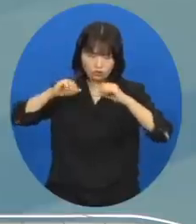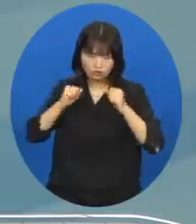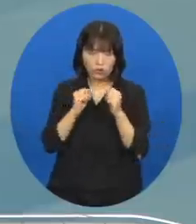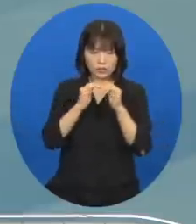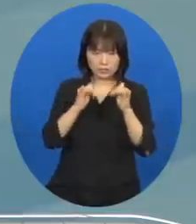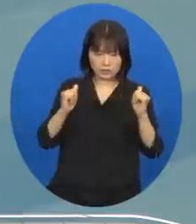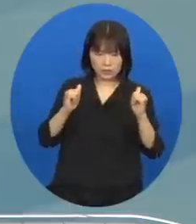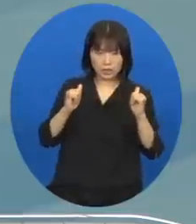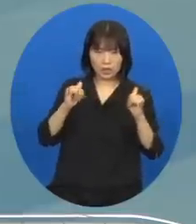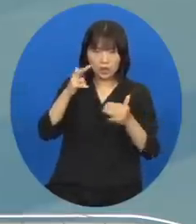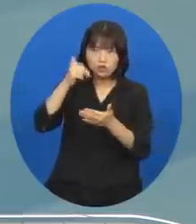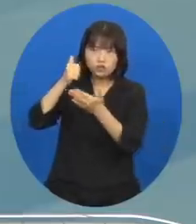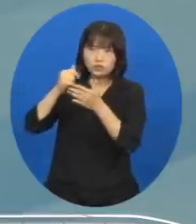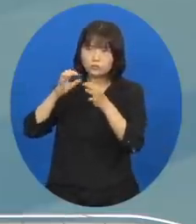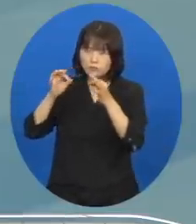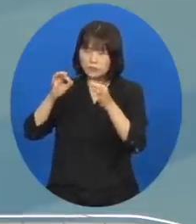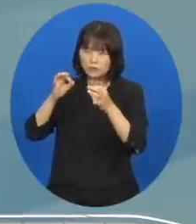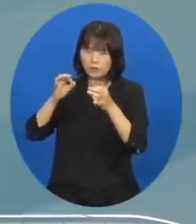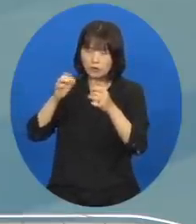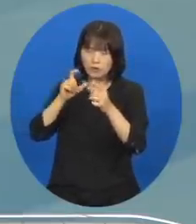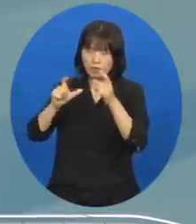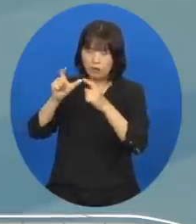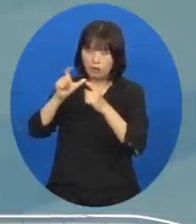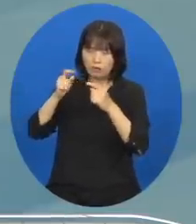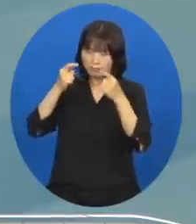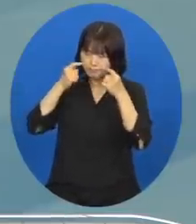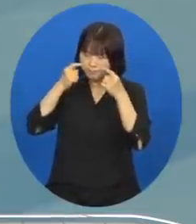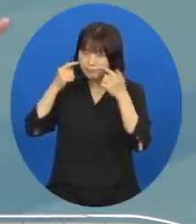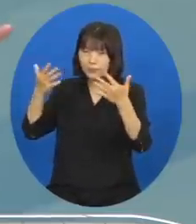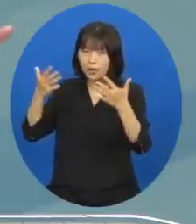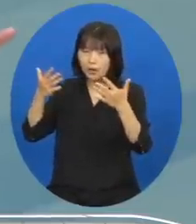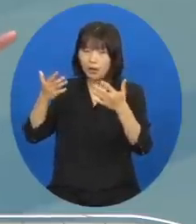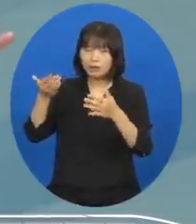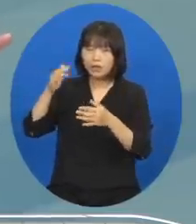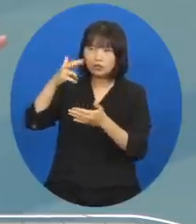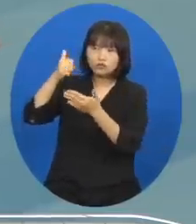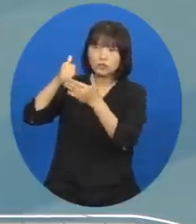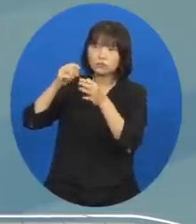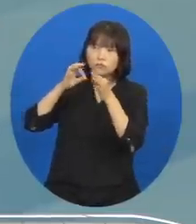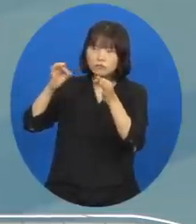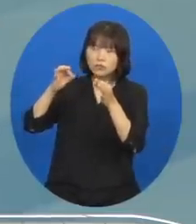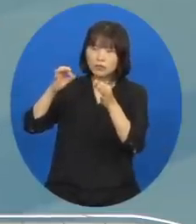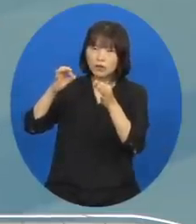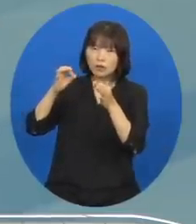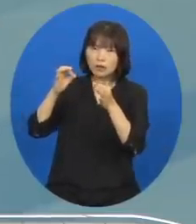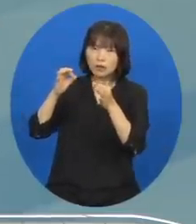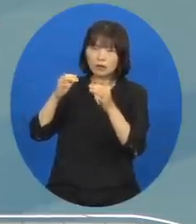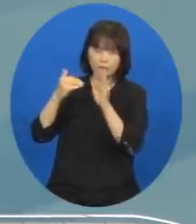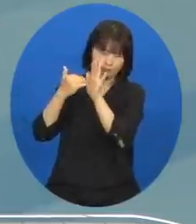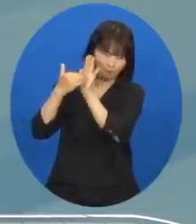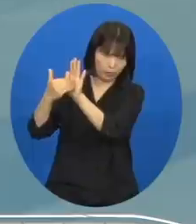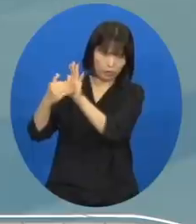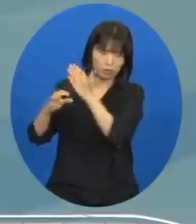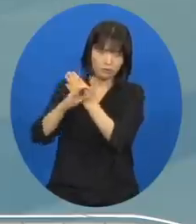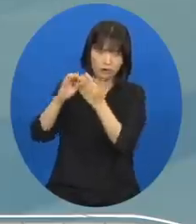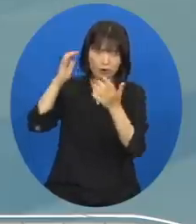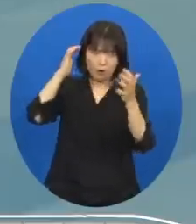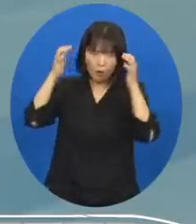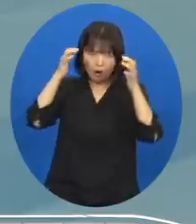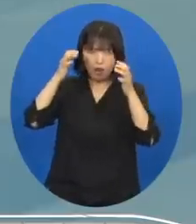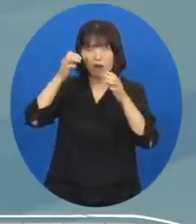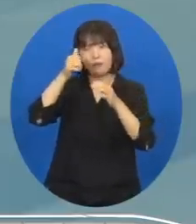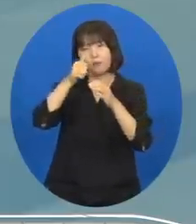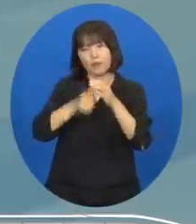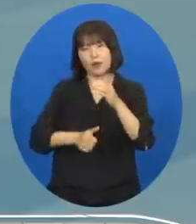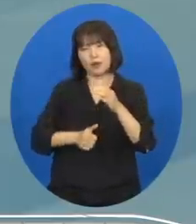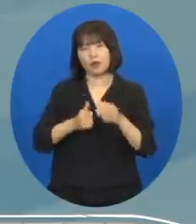음성은 점점 더 명확해집니다. 근데 주님의 음성에 자꾸 거부하면 혼란스러움에 빠지게 돼요.